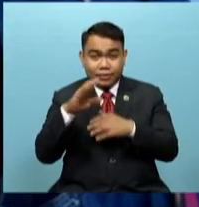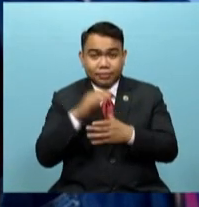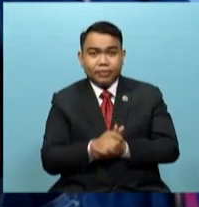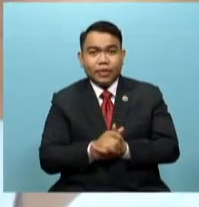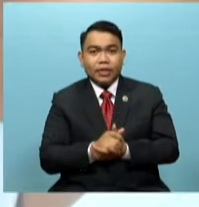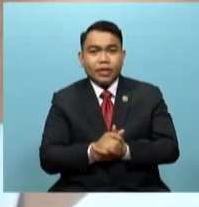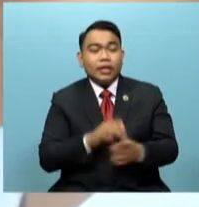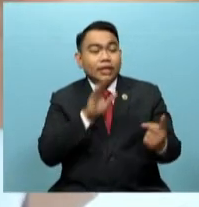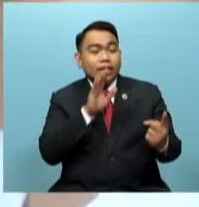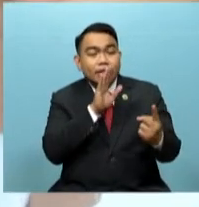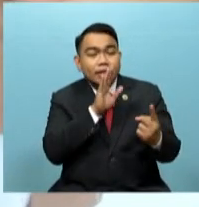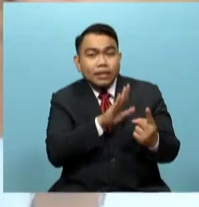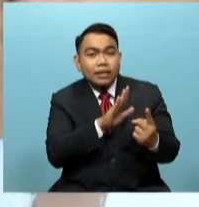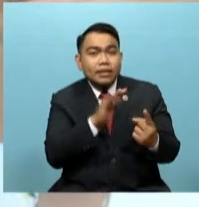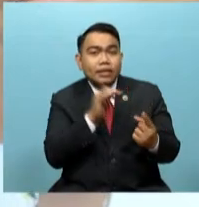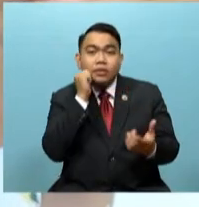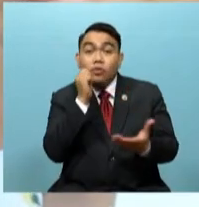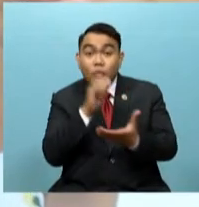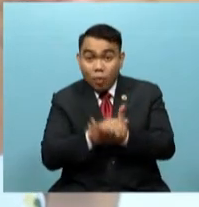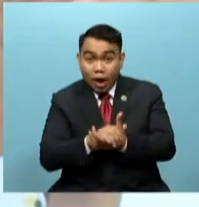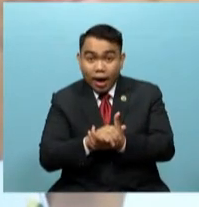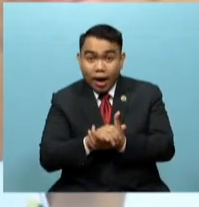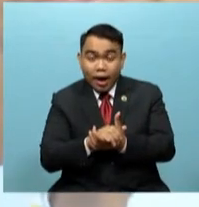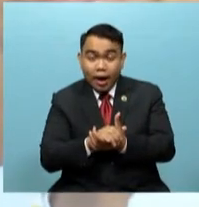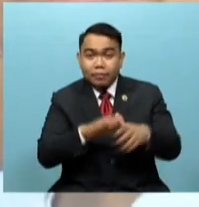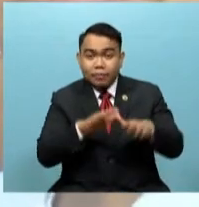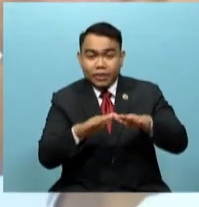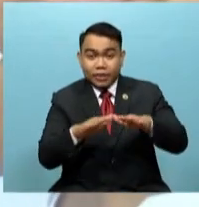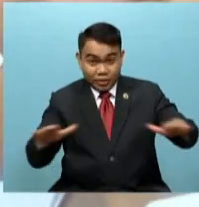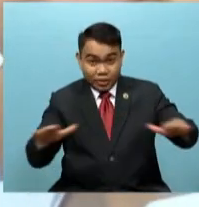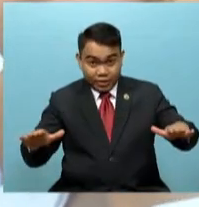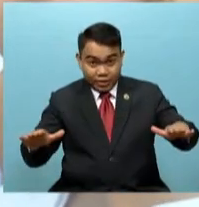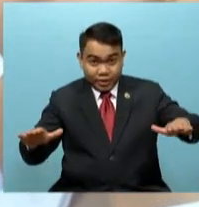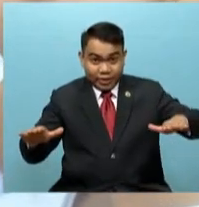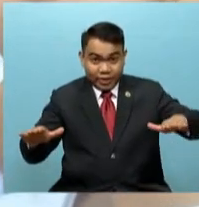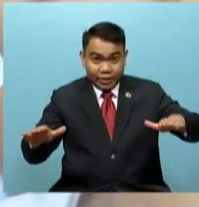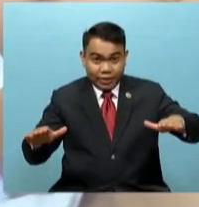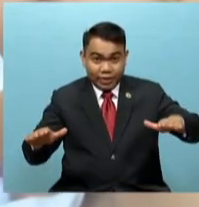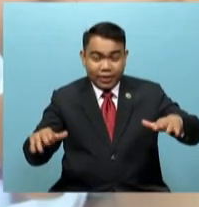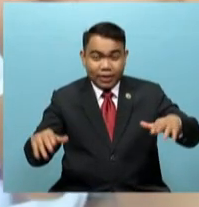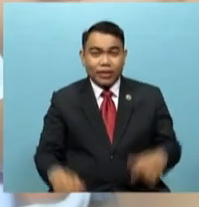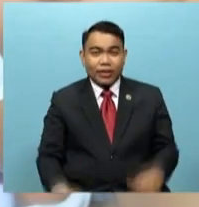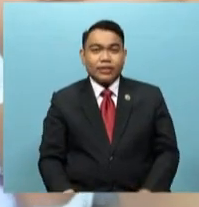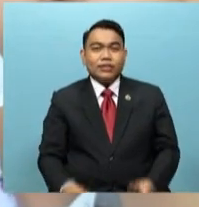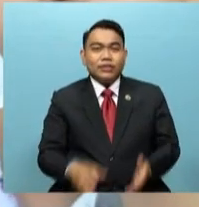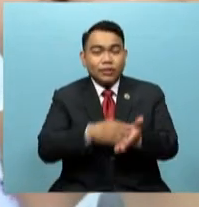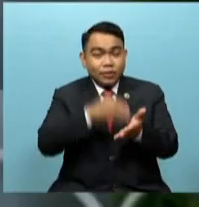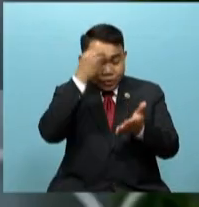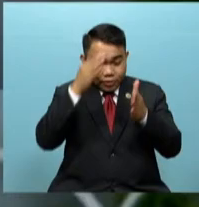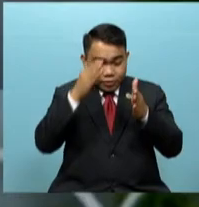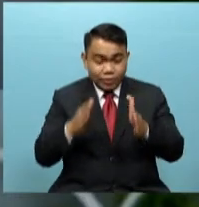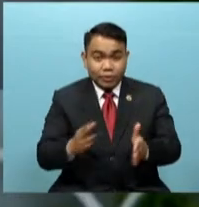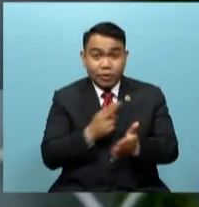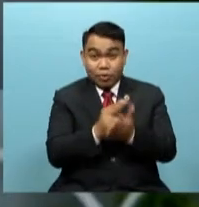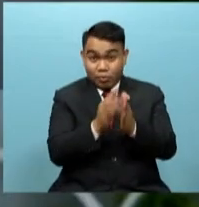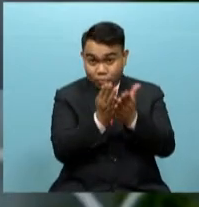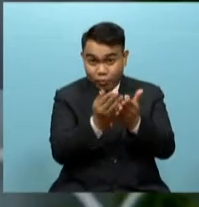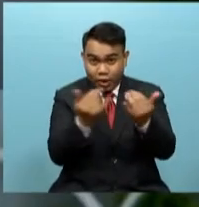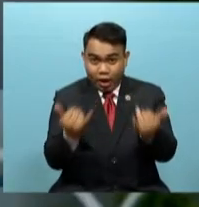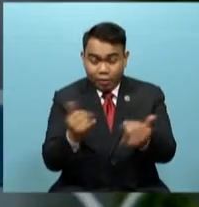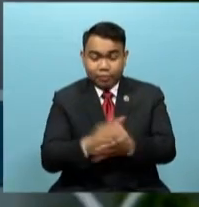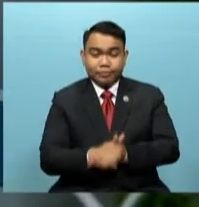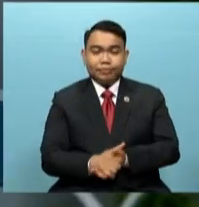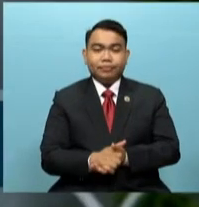may bahay, ang kanyang mga anak ay dinuduktinahan na rin po sa loob po ng Iglesia ni Cristo. Ako, nagpadayon niyo po